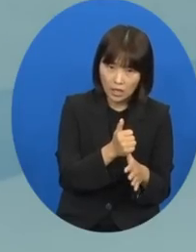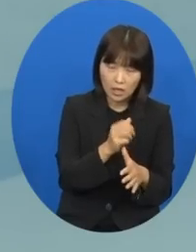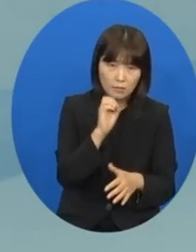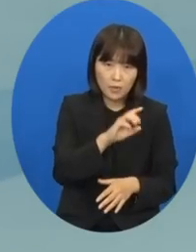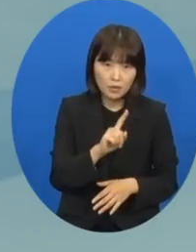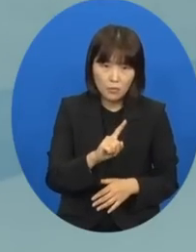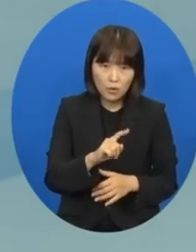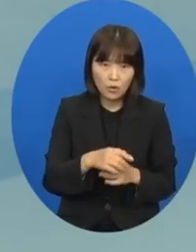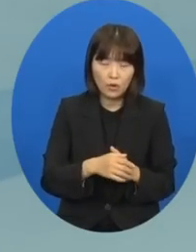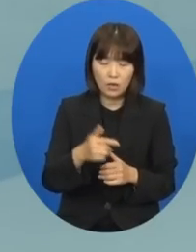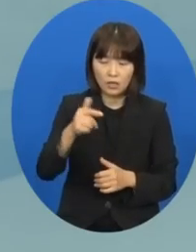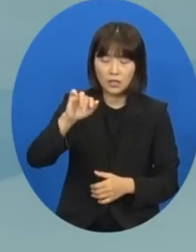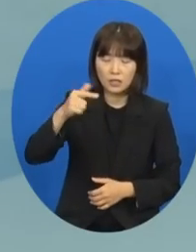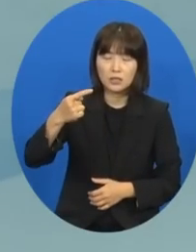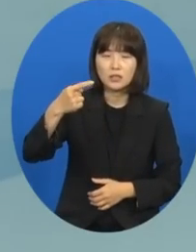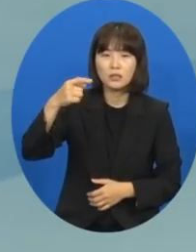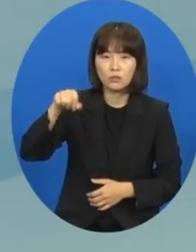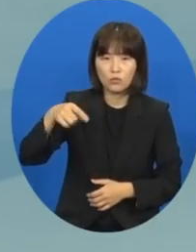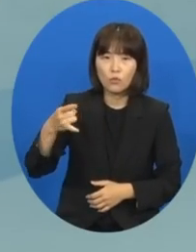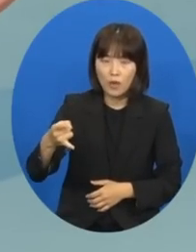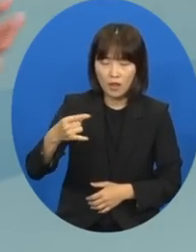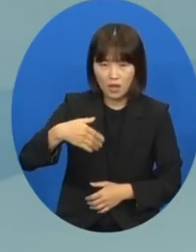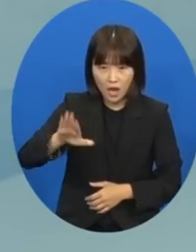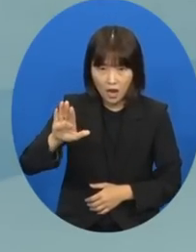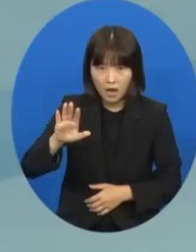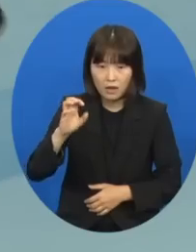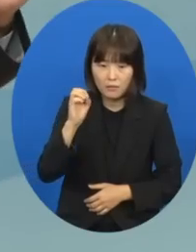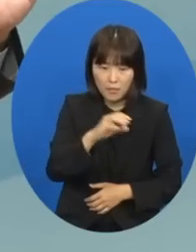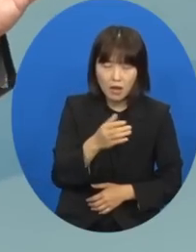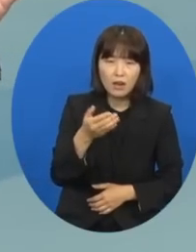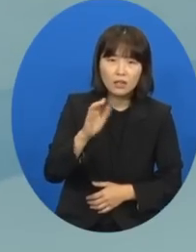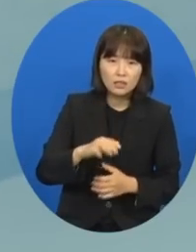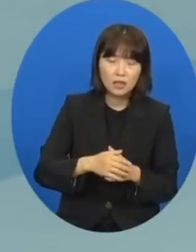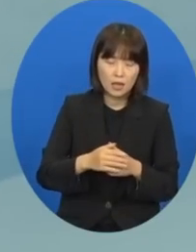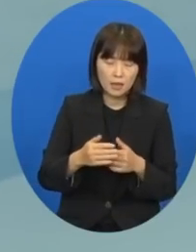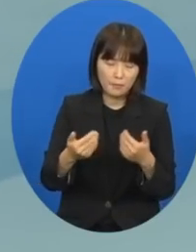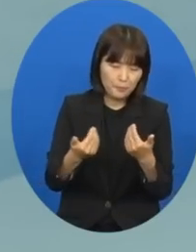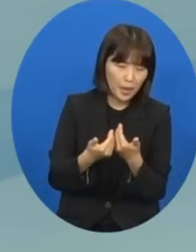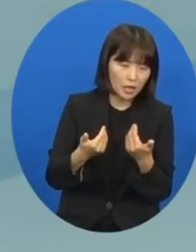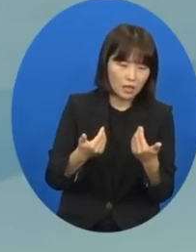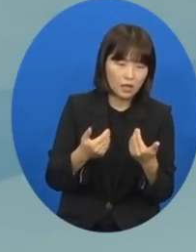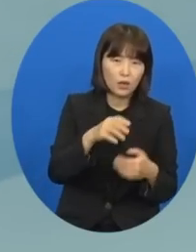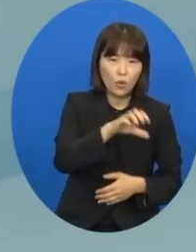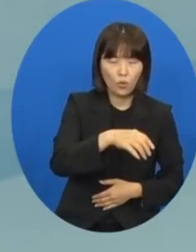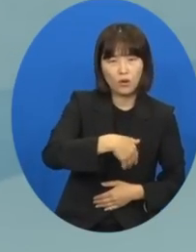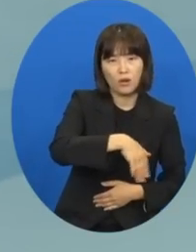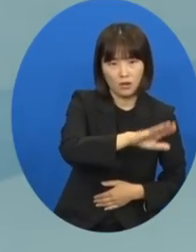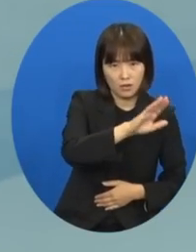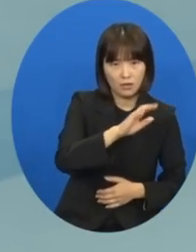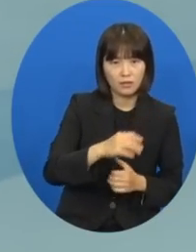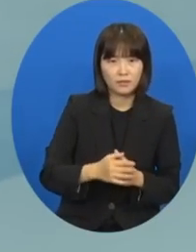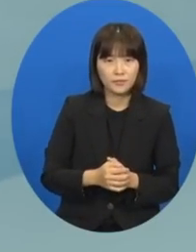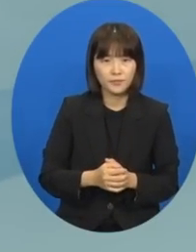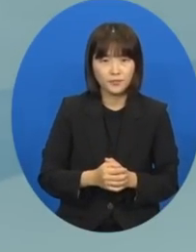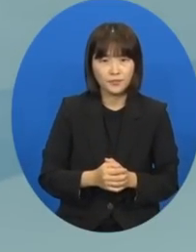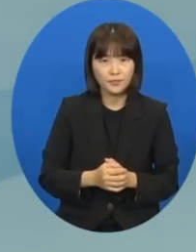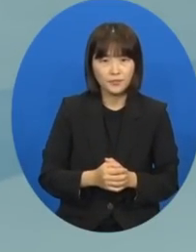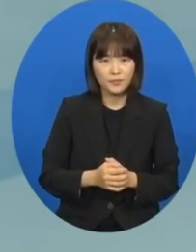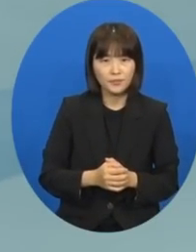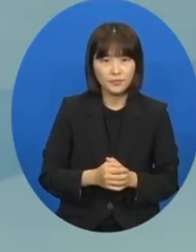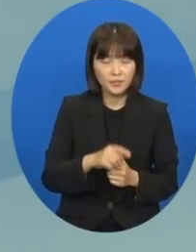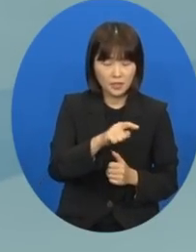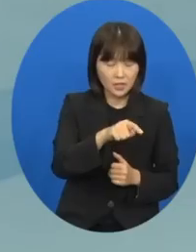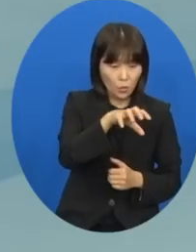그랬더니 대놓고 반대로 가네. 완전히 다시 있어. 니느웨 반대편으로 그냥 대놓고 갔는데 마침 그 항구에 배가 있었어.